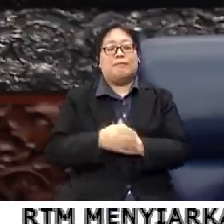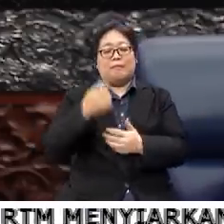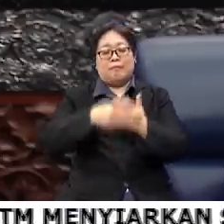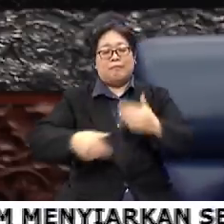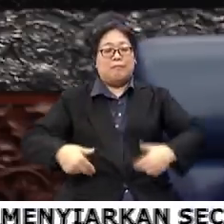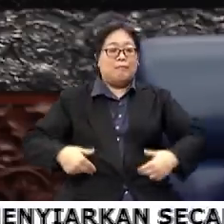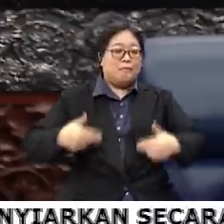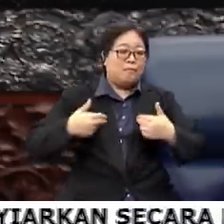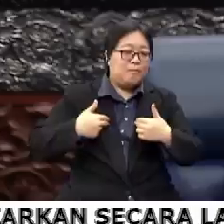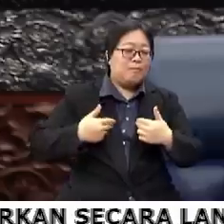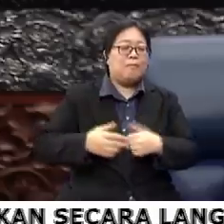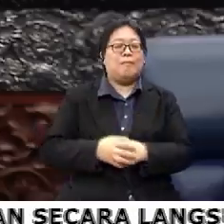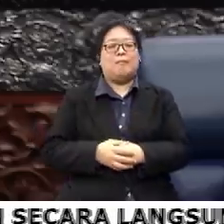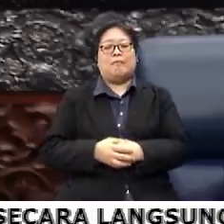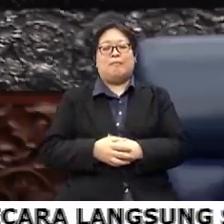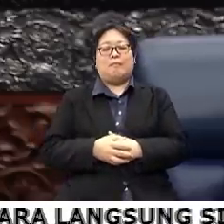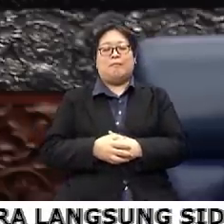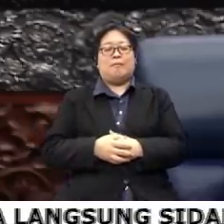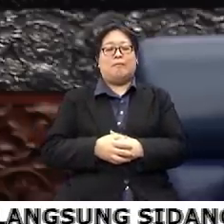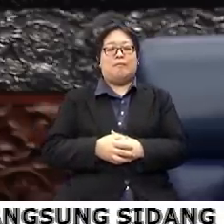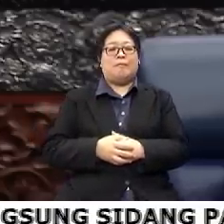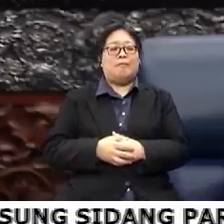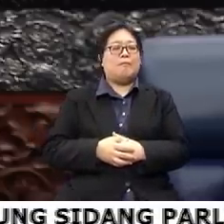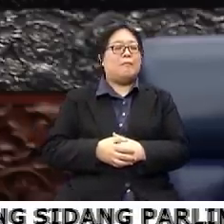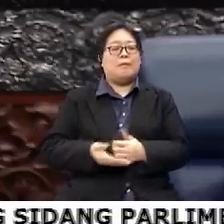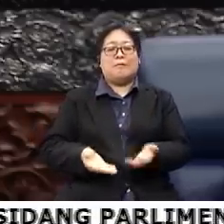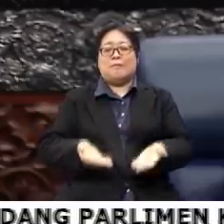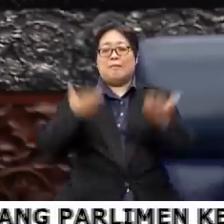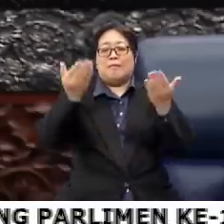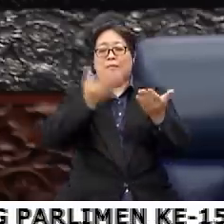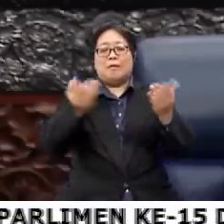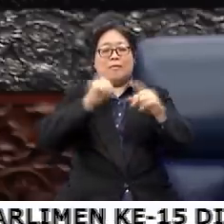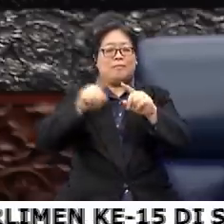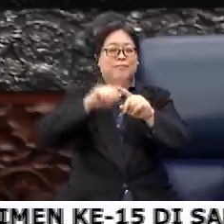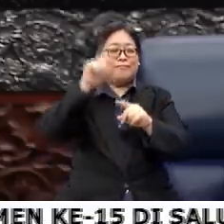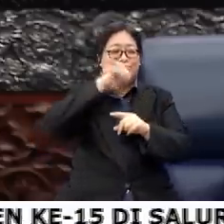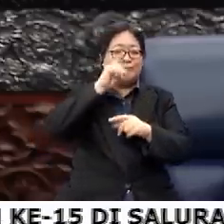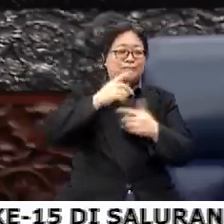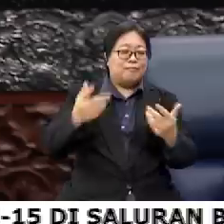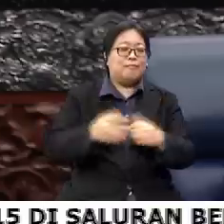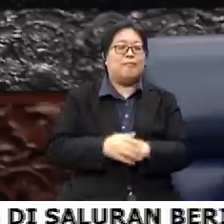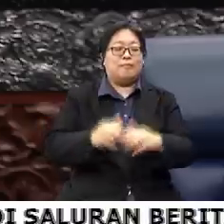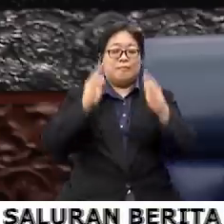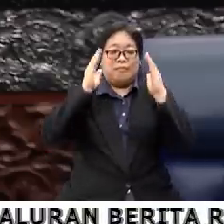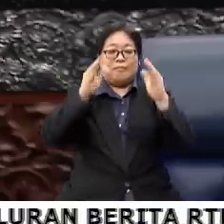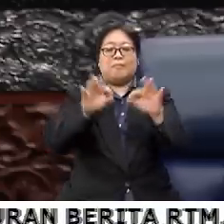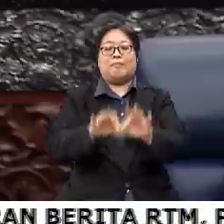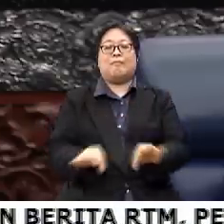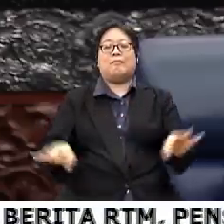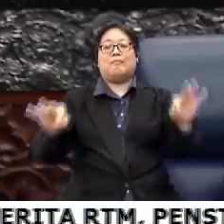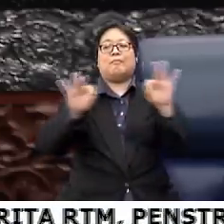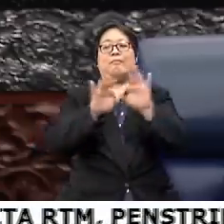barang yang melambung tinggi, peningkatan kos sara hidup yang begitu rupa, tumpuan utama